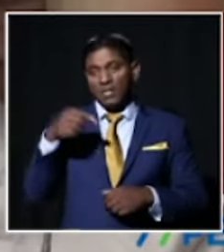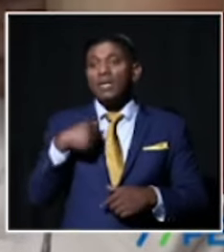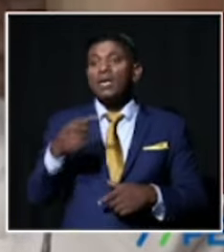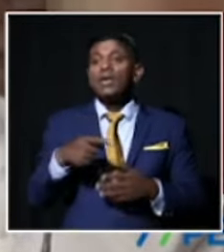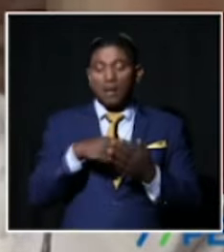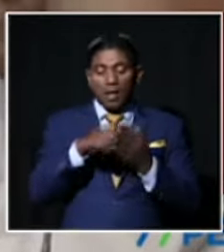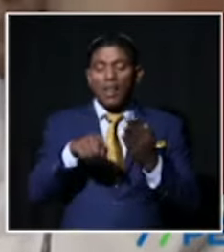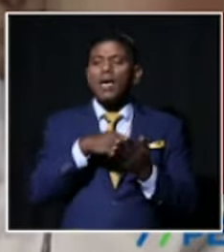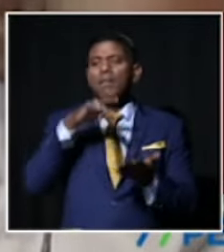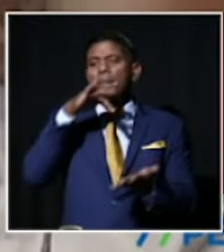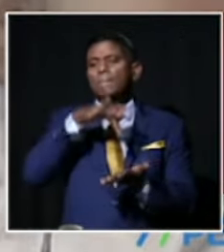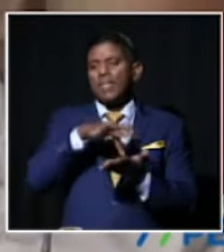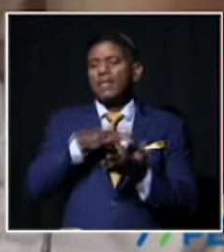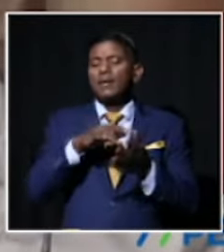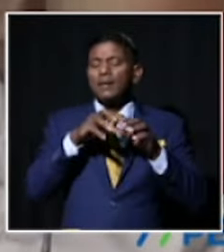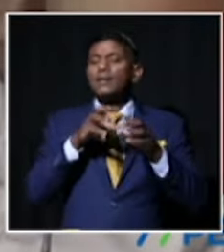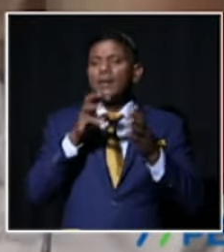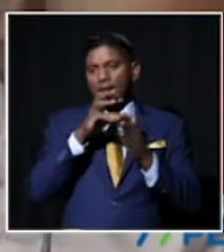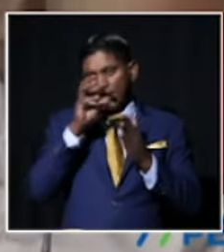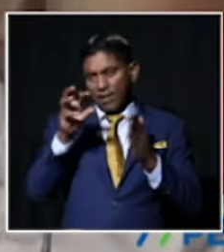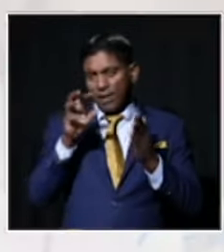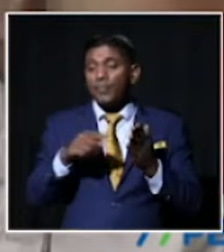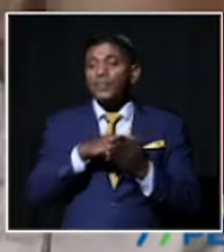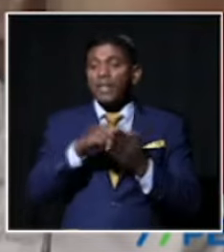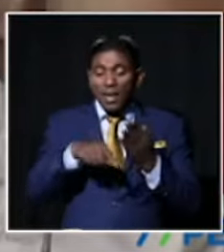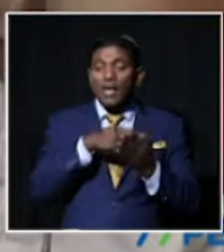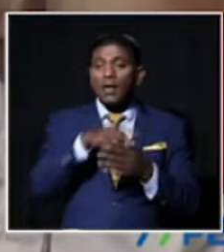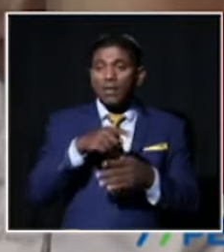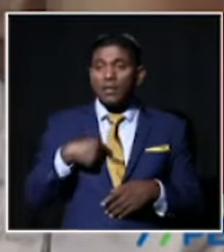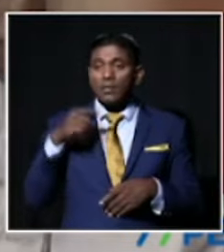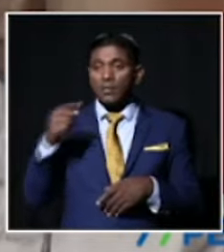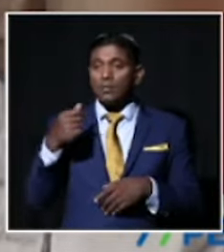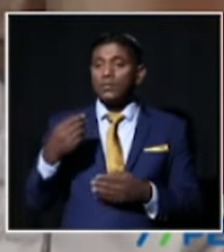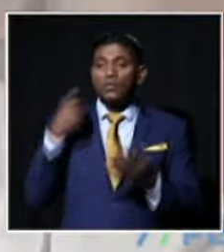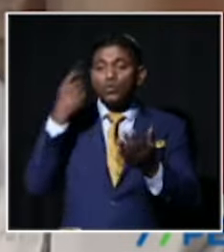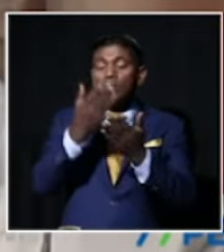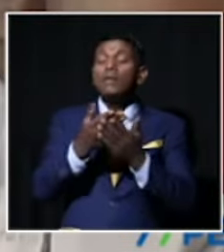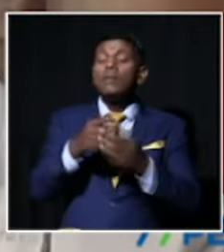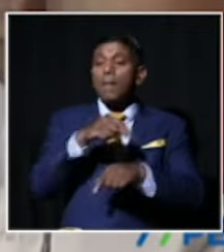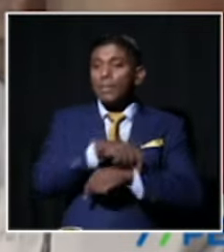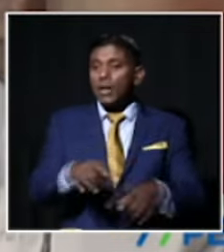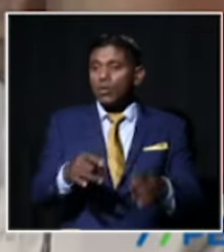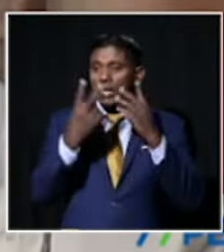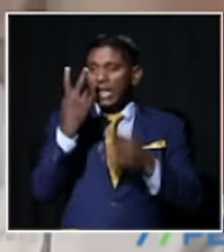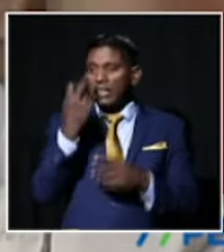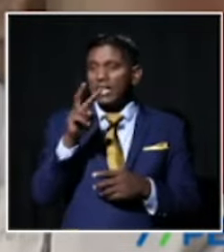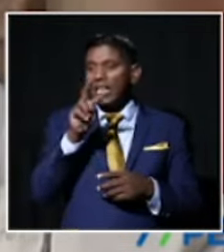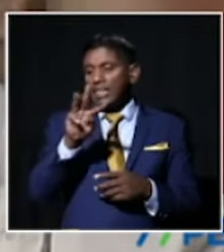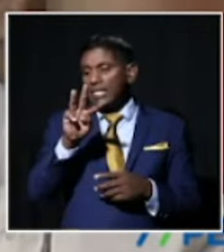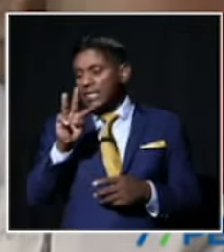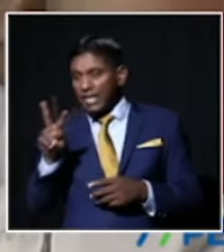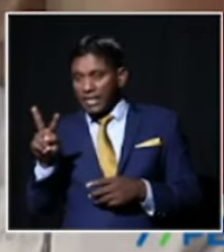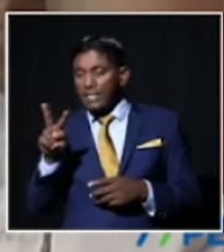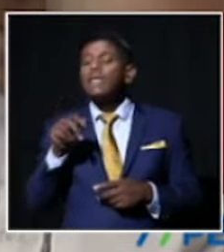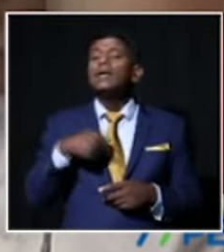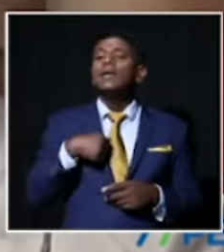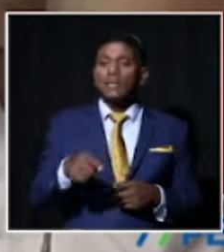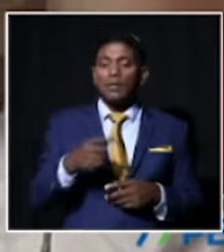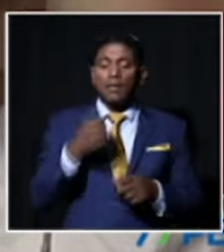ආදායම ගණනයට වැටෙන රටක්. ශ්‍රී ලංකාව සඳහා ඔවුන් ඉදිරිපත් කළ සැලැස්ම අනුව 2032 වෙද්දී රාජ්‍ය ණය